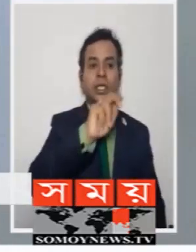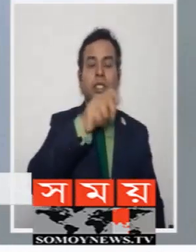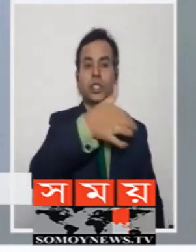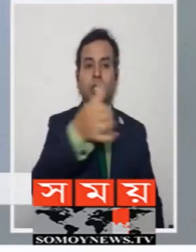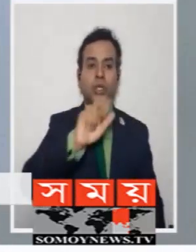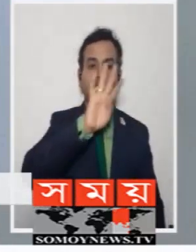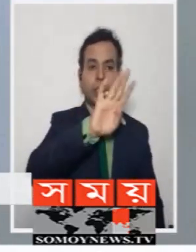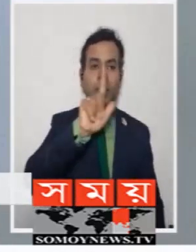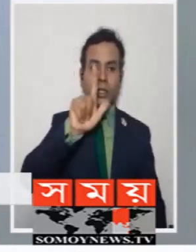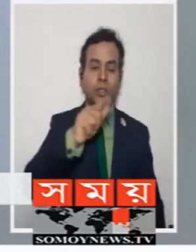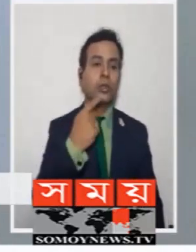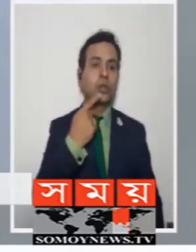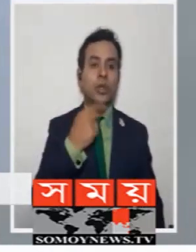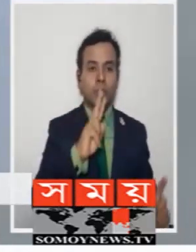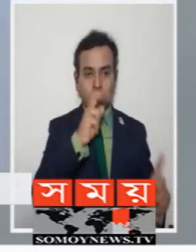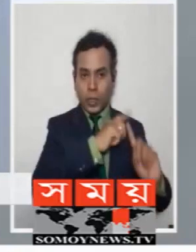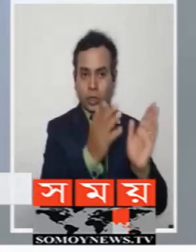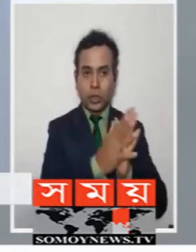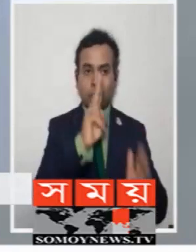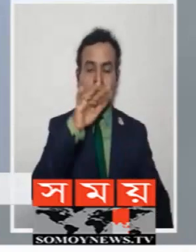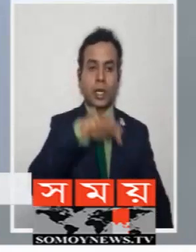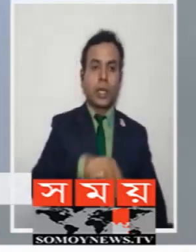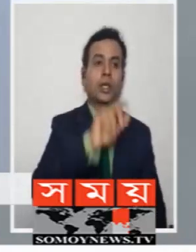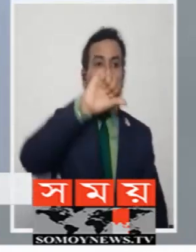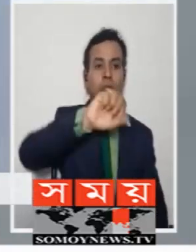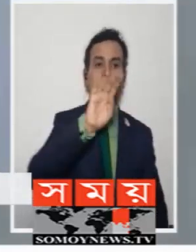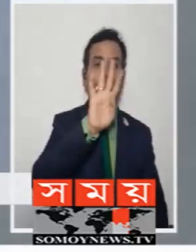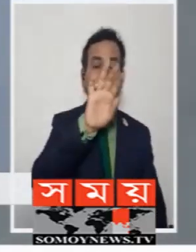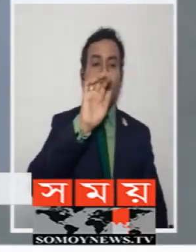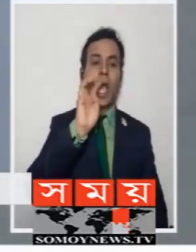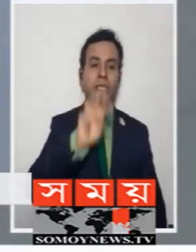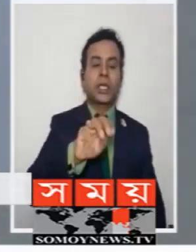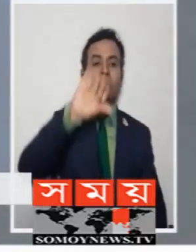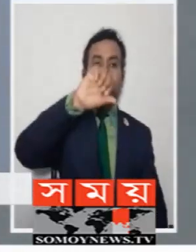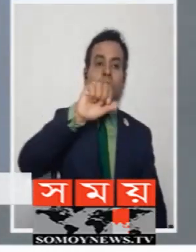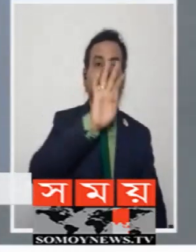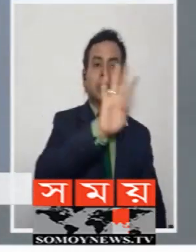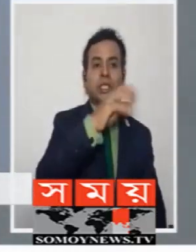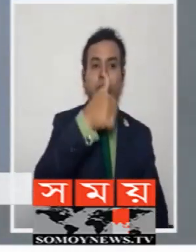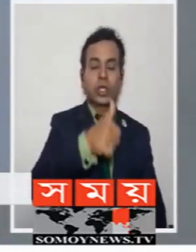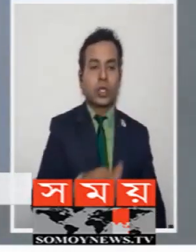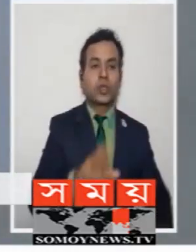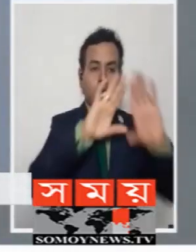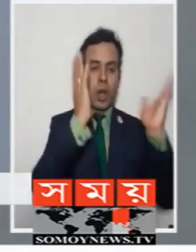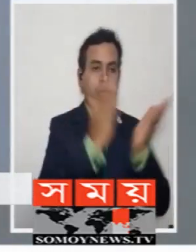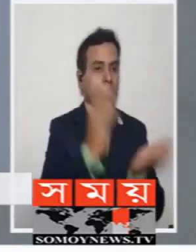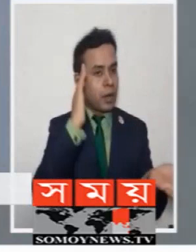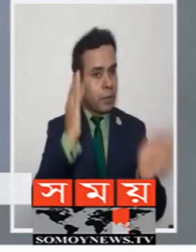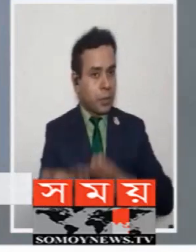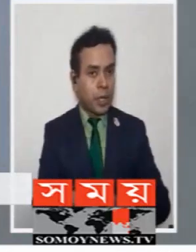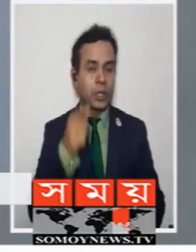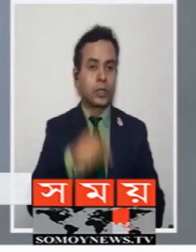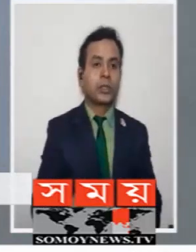2,94,046 জন। আমরা দক্ষিণ পূর্ব এশিয়া এবং বিশ্ব পরিস্থিতির যে তথ্য এটা সংগ্রহ করেছি বিশ্ব স্বাস্থ্য সংস্থার সিচুয়েশন রিপোর্ট